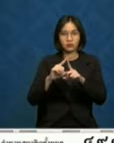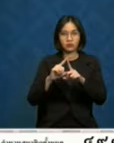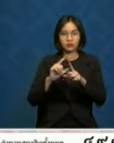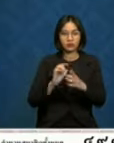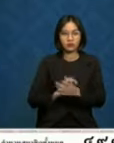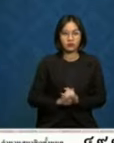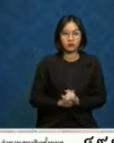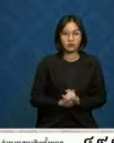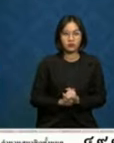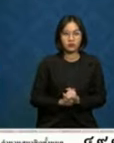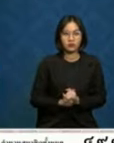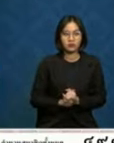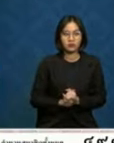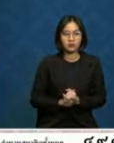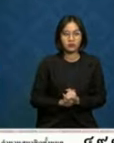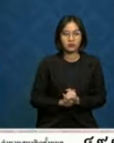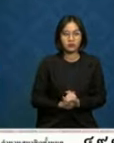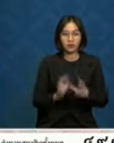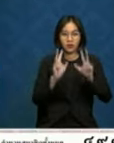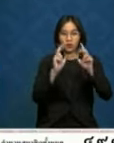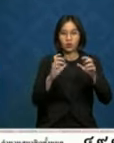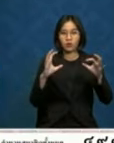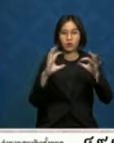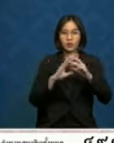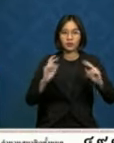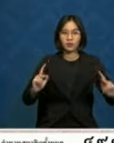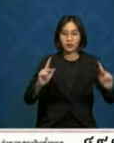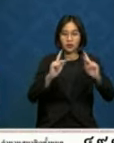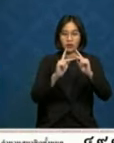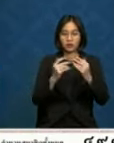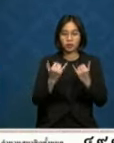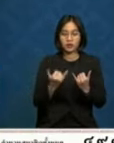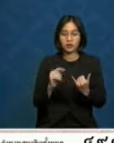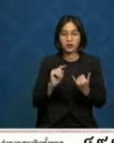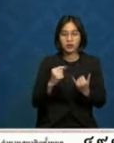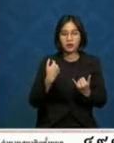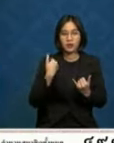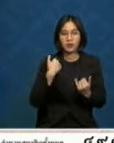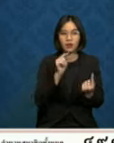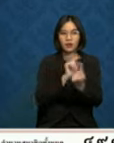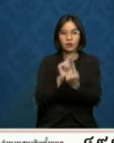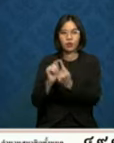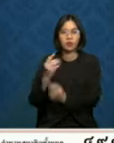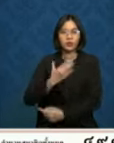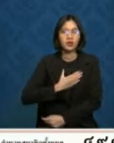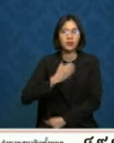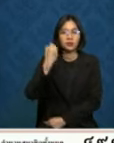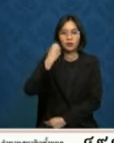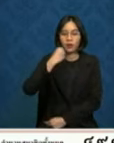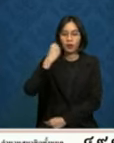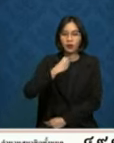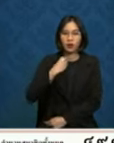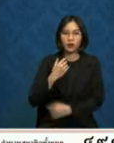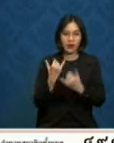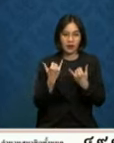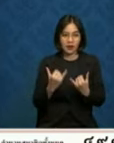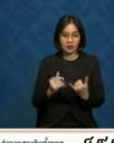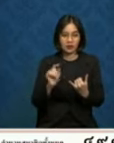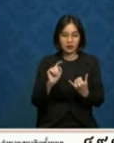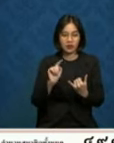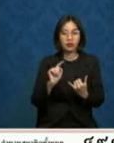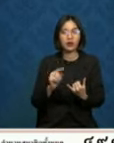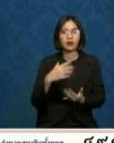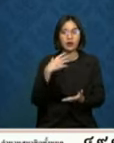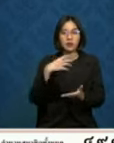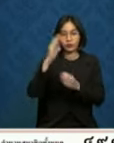ประชาชนพอมีประเด็นอะไรที่เกี่ยวข้องกับกระทรวงนี้ทีไรแน่นอนค่ะมักจะเจอหน้าดิฉันเป็นประจำค่ะท่านประธานและนี่ก็เป็นอีกครั้งที่